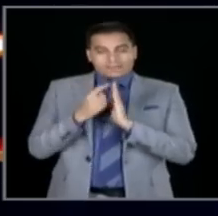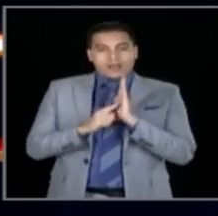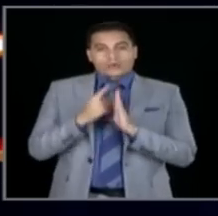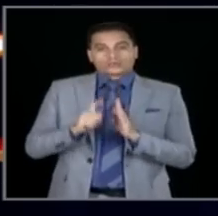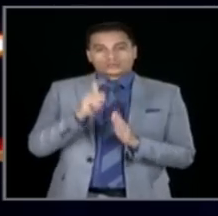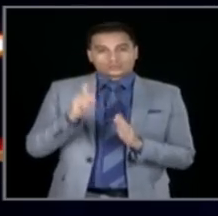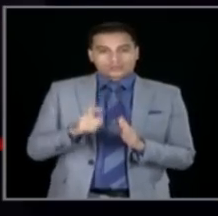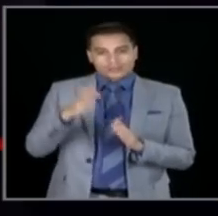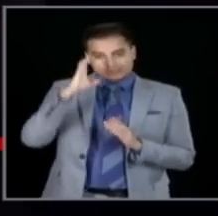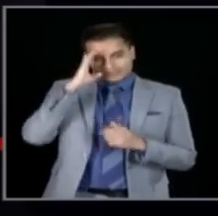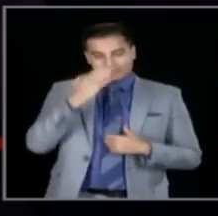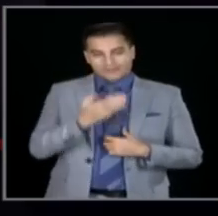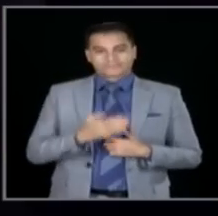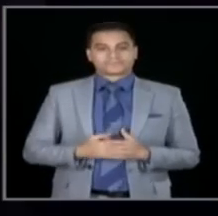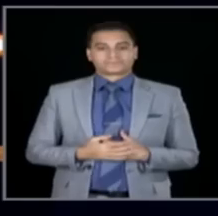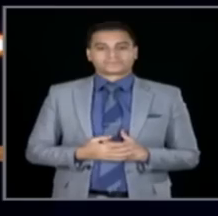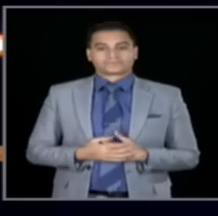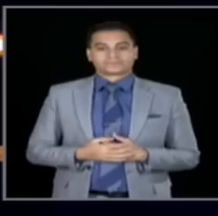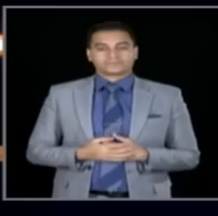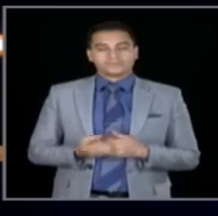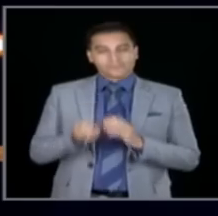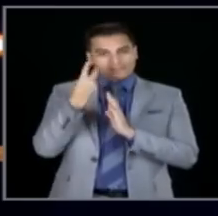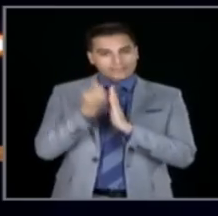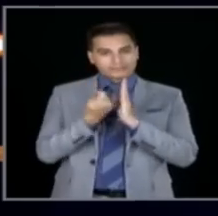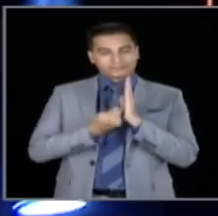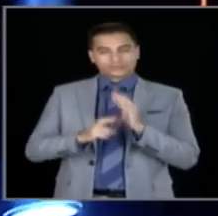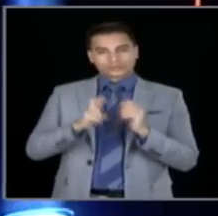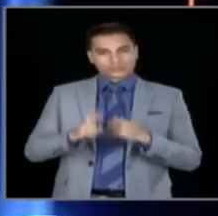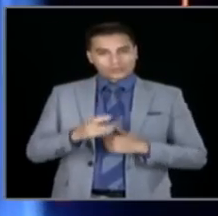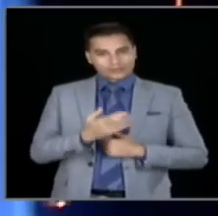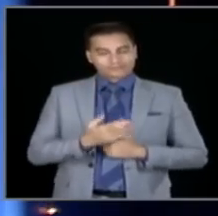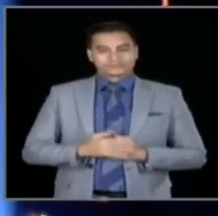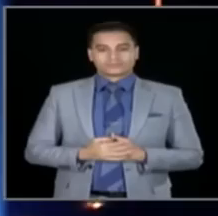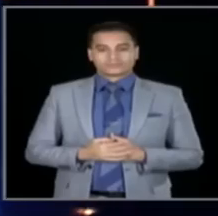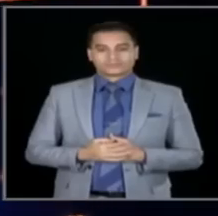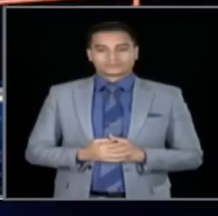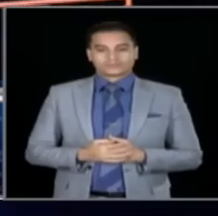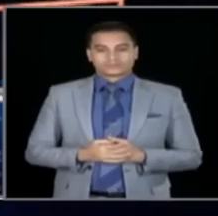سؤال الزمالك أدب، والسؤال